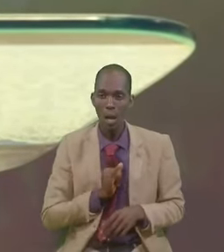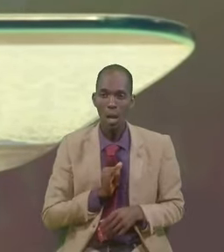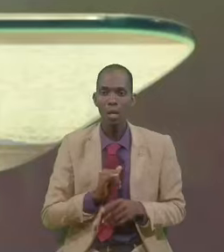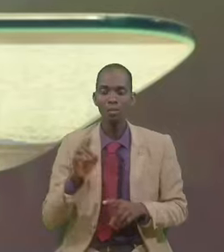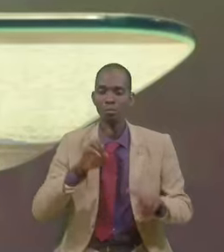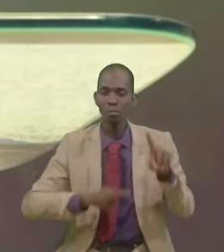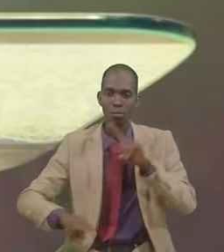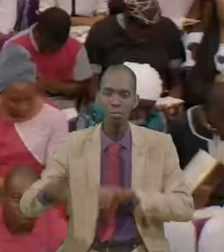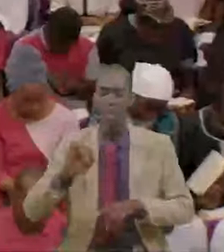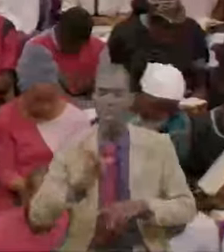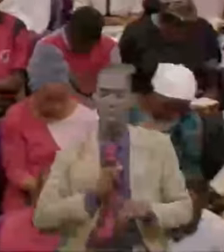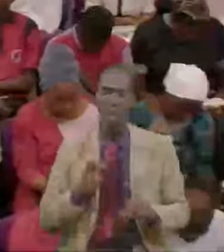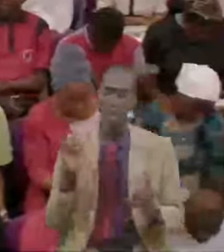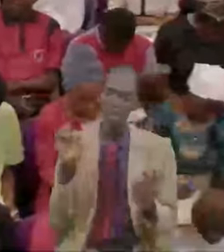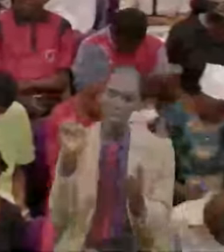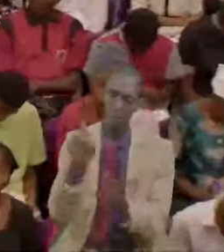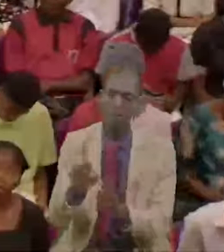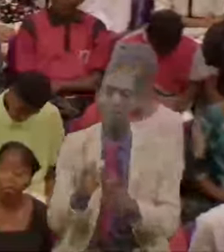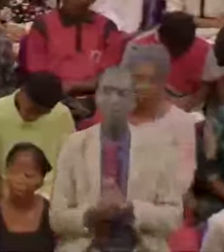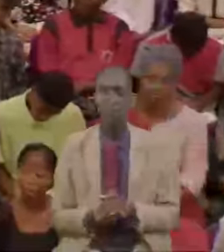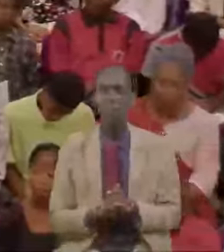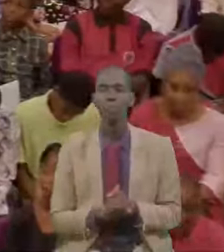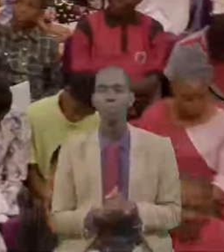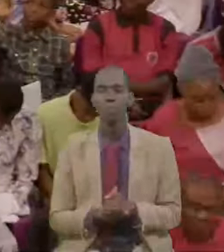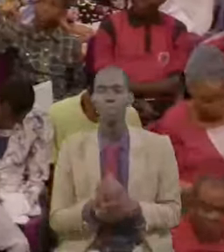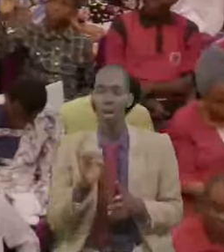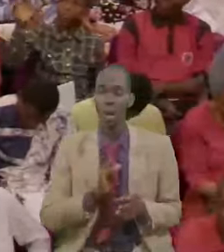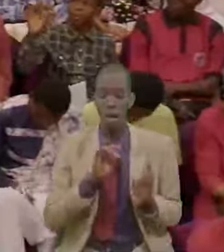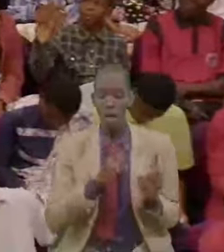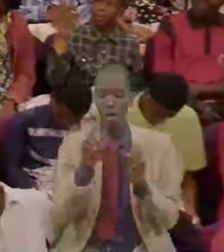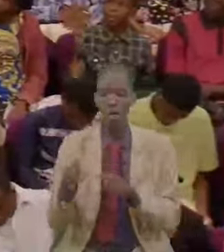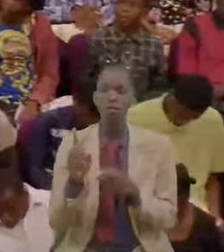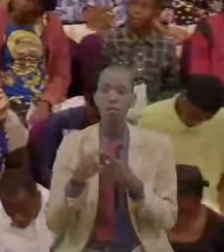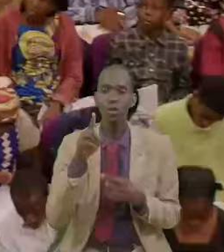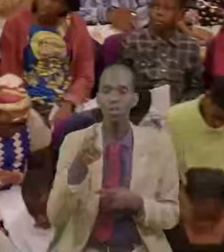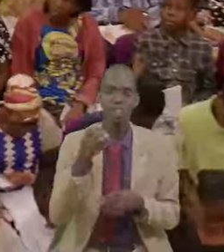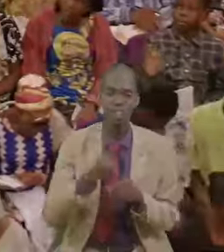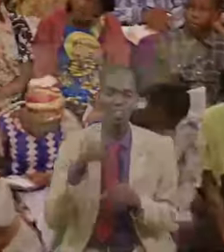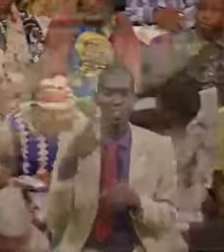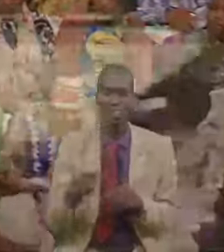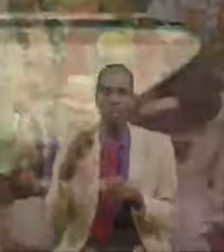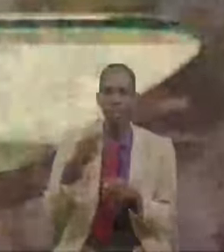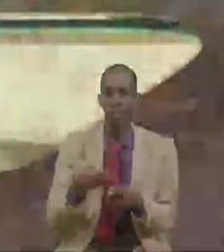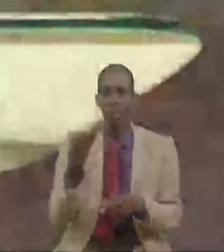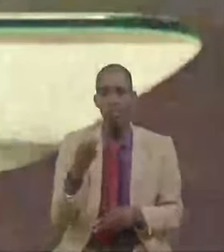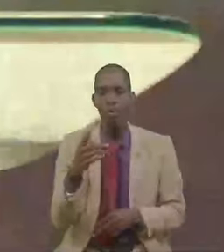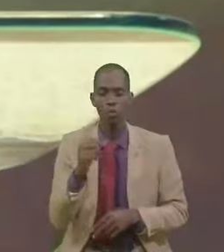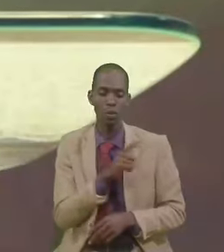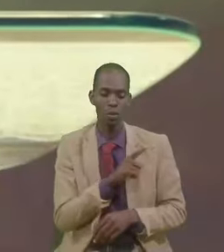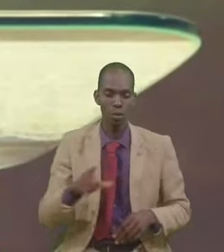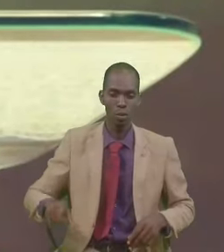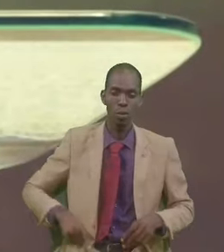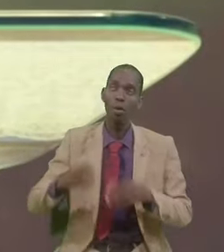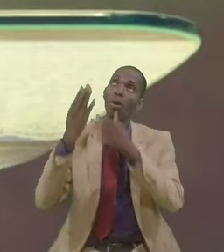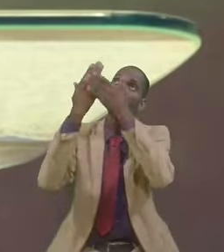quelqu'un, aidez-moi à crier, moi je marche. Et moi je marche contre toi, au nom de